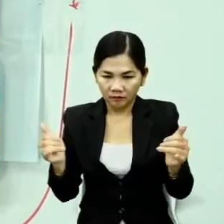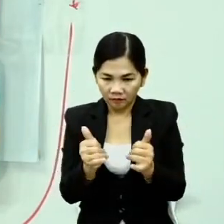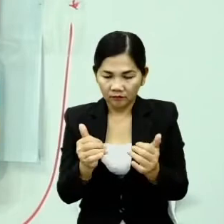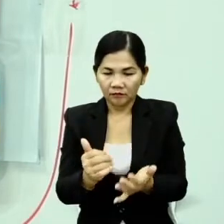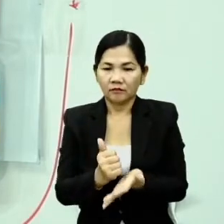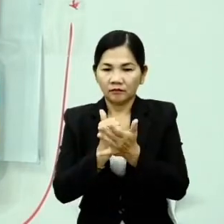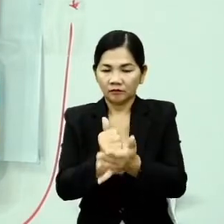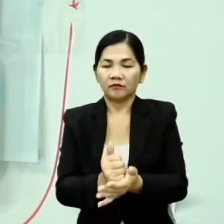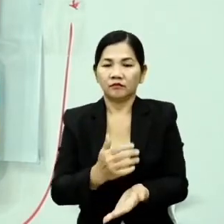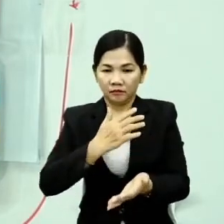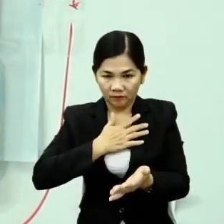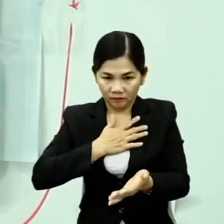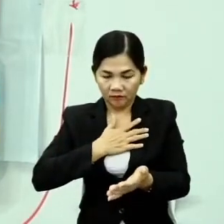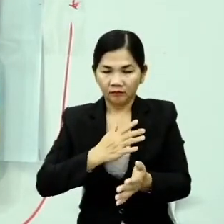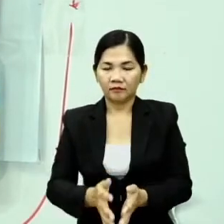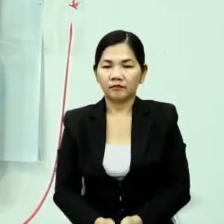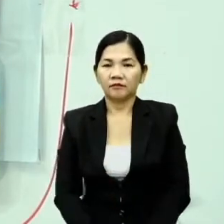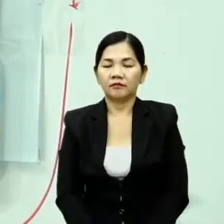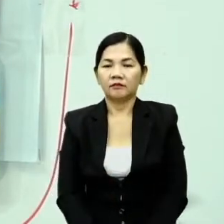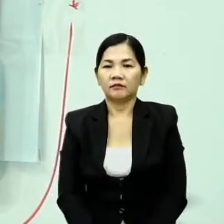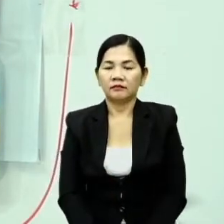kru